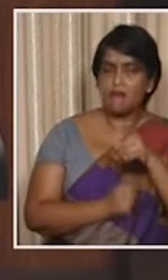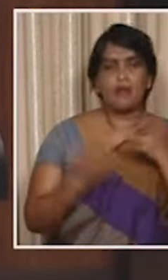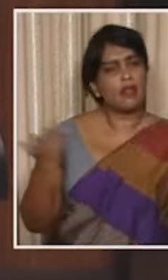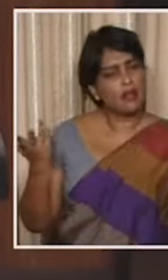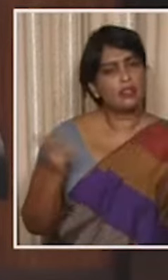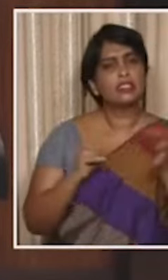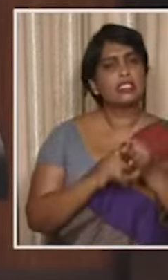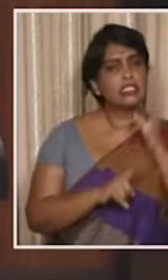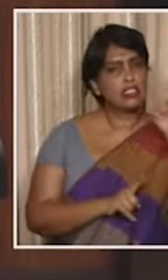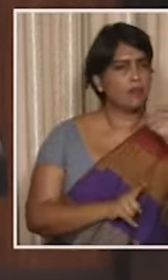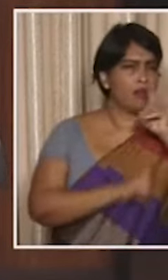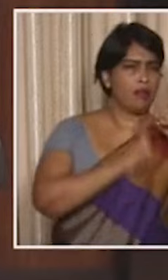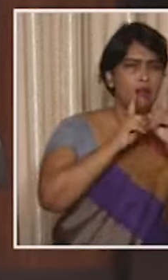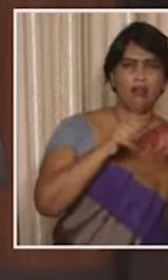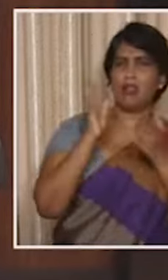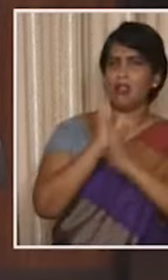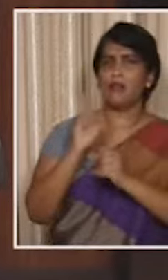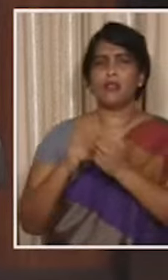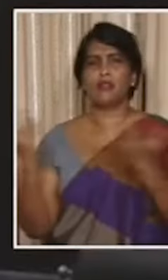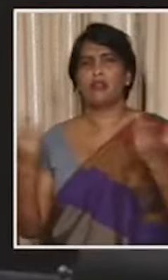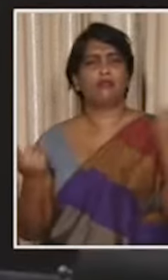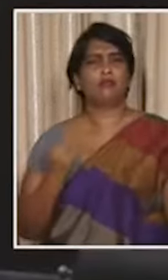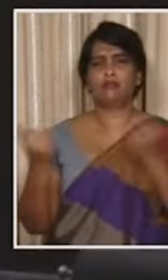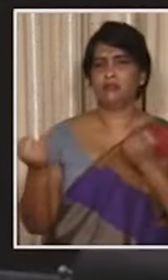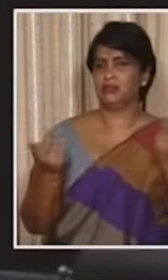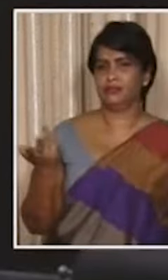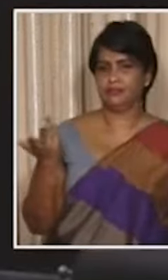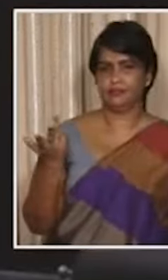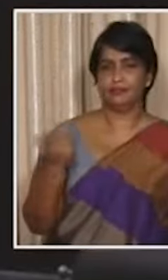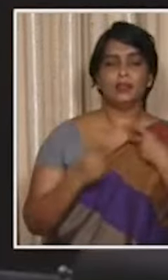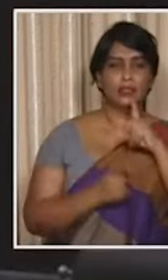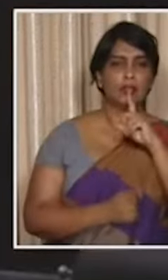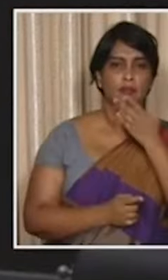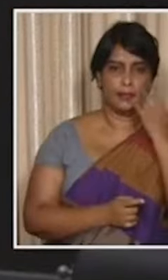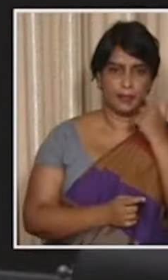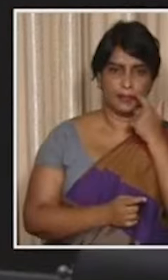அமைச்சர் சொல்லிவிட்டார் எண்ணம் இல்லையென்று. கரு கதாநாயகத்துமணி.